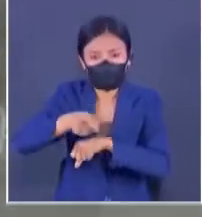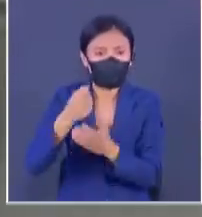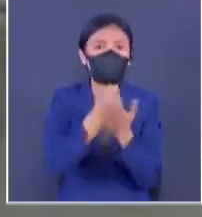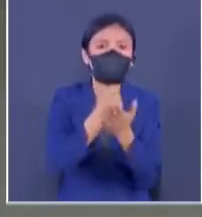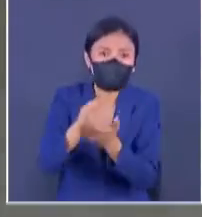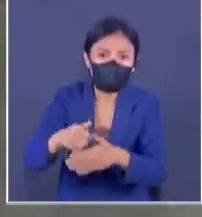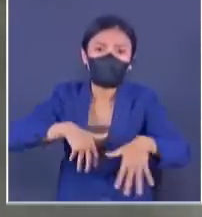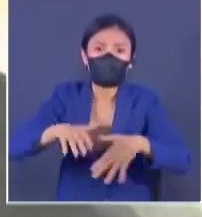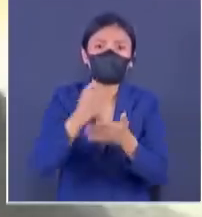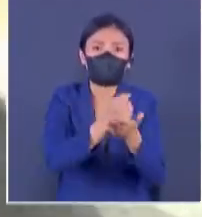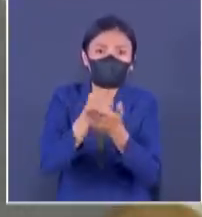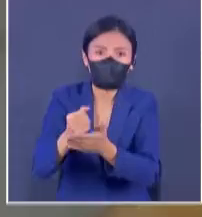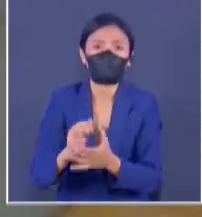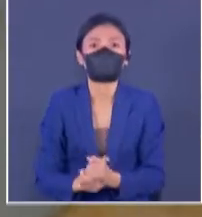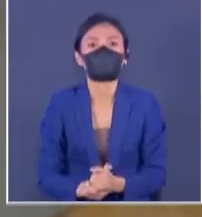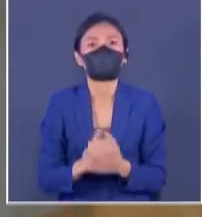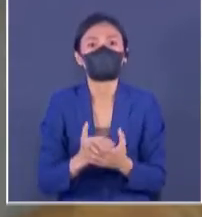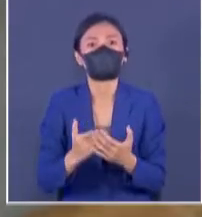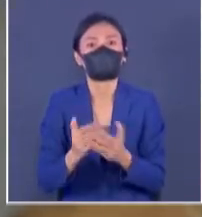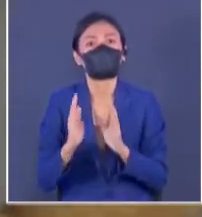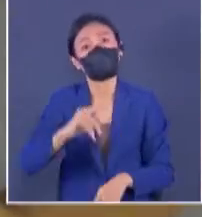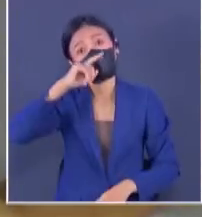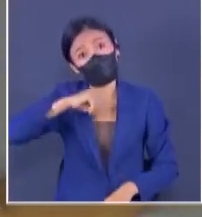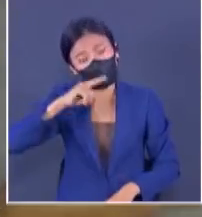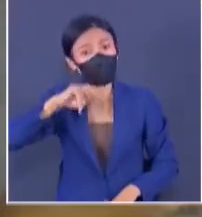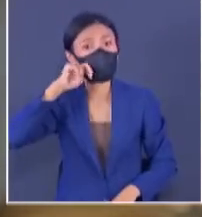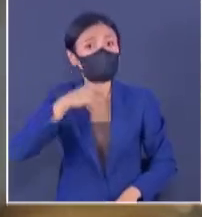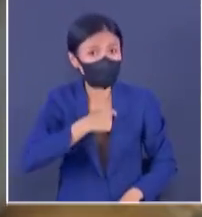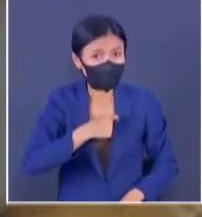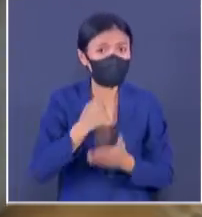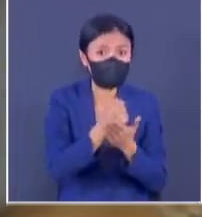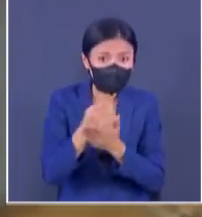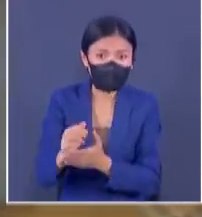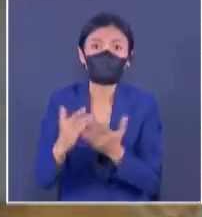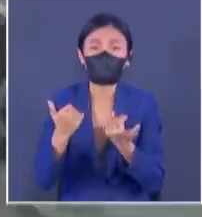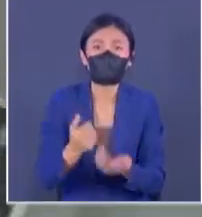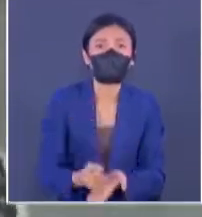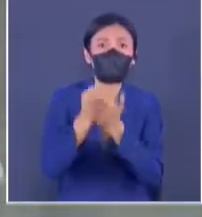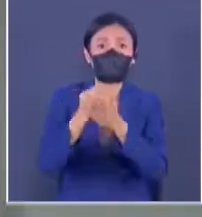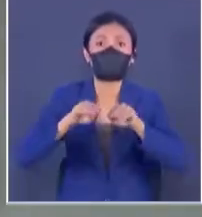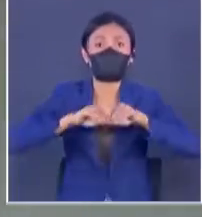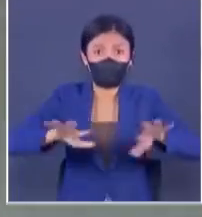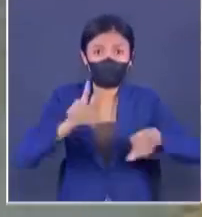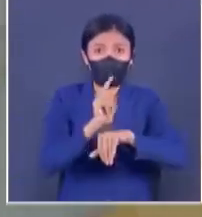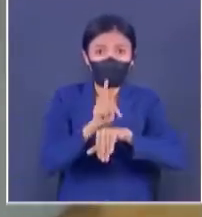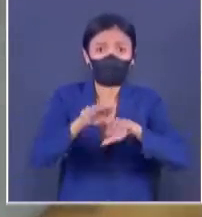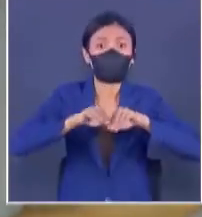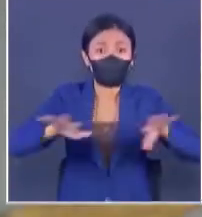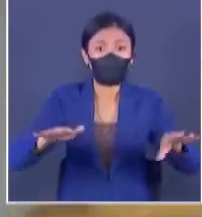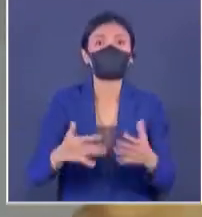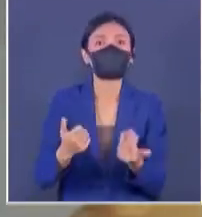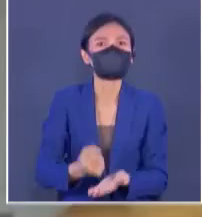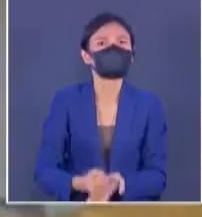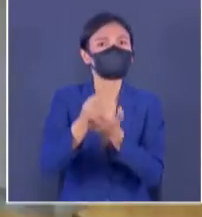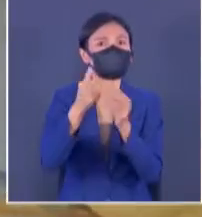แหละเป็นน้ำจิตน้ำใจของคนไทยนะคะทุกคนที่ร่วมพลังกันแชร์สุดท้ายแล้วก็ถือว่าเป็นการช่วยเหลือครั้งยิ่งใหญ่นะ